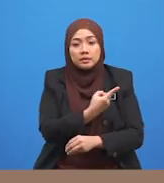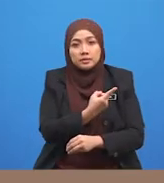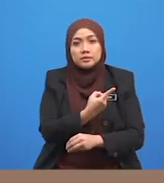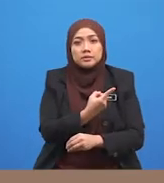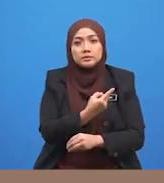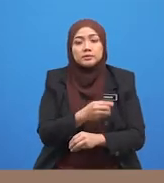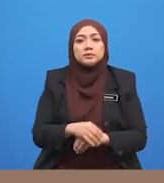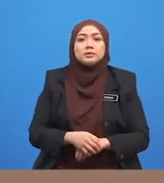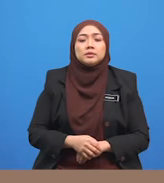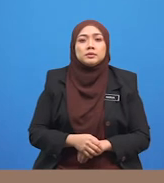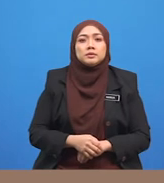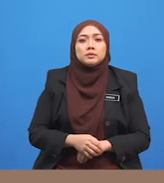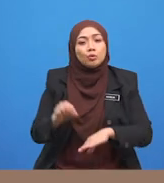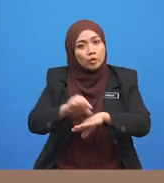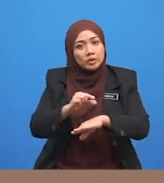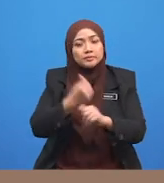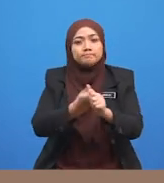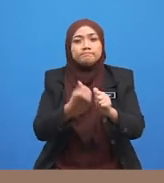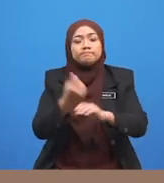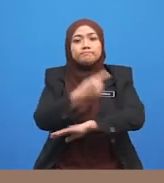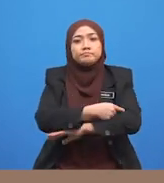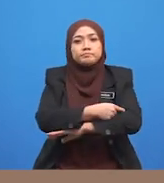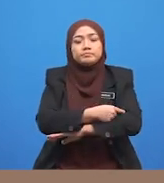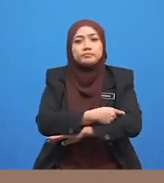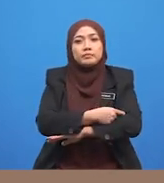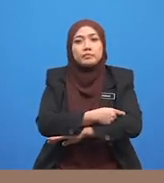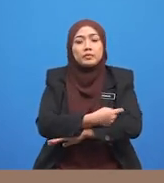Di negara kita, terdapat dua jenis tasik.